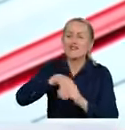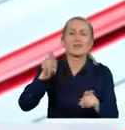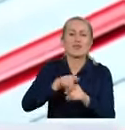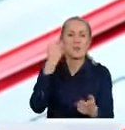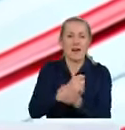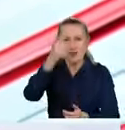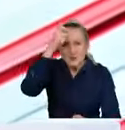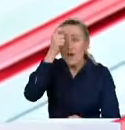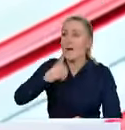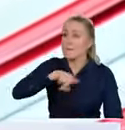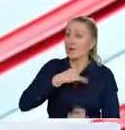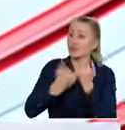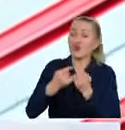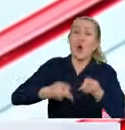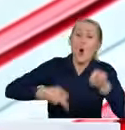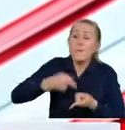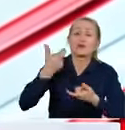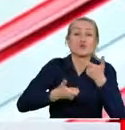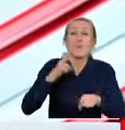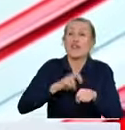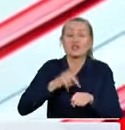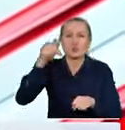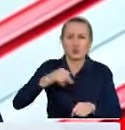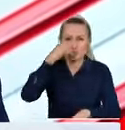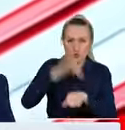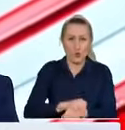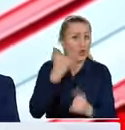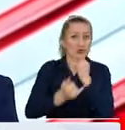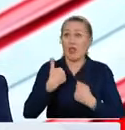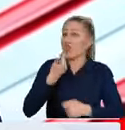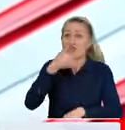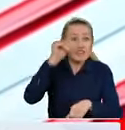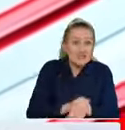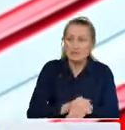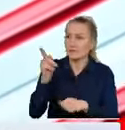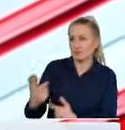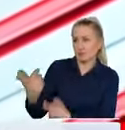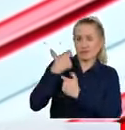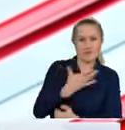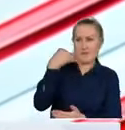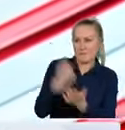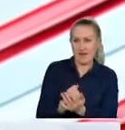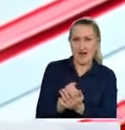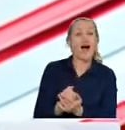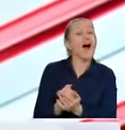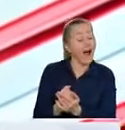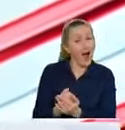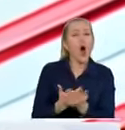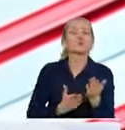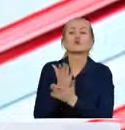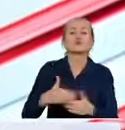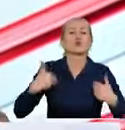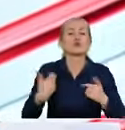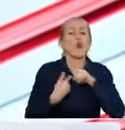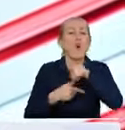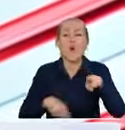wyrażać zgody na zabiegi medyczne. Jeżeli nie wyrażamy, to nie można im nas robić pod przymusem. A jeżeli chodzi o służbę zdrowia, to